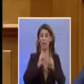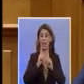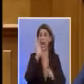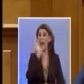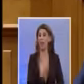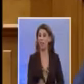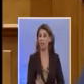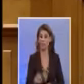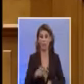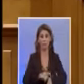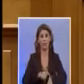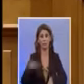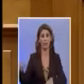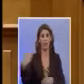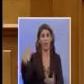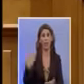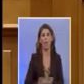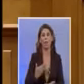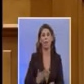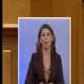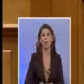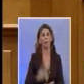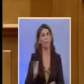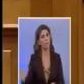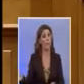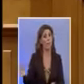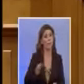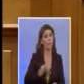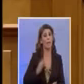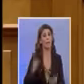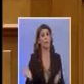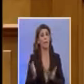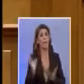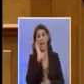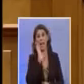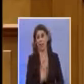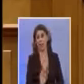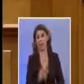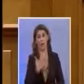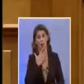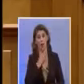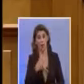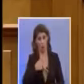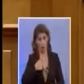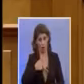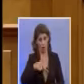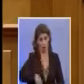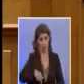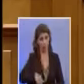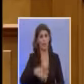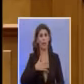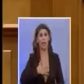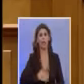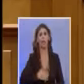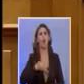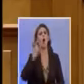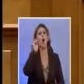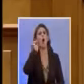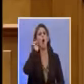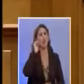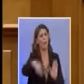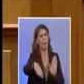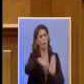Μητσοτάκη. Ήρθε η ώρα να μας πείτε και καμιά αλήθεια. Γιατί σκοπεύω σήμερα εγώ να μιλήσω με ονόματα και με διευθύνσεις